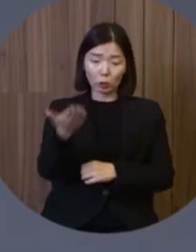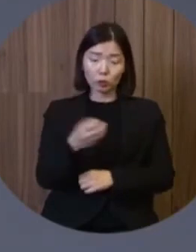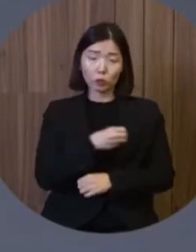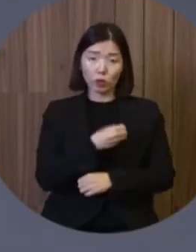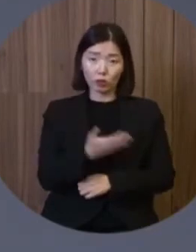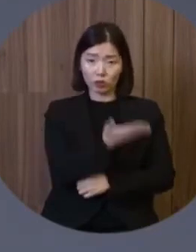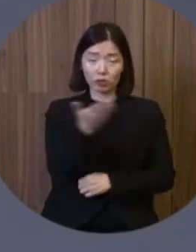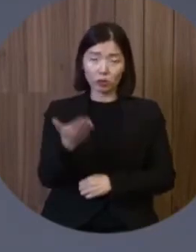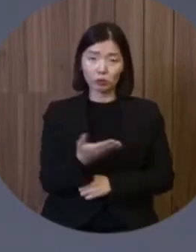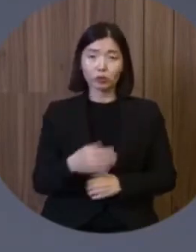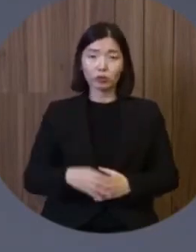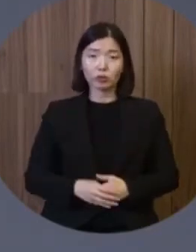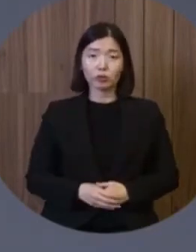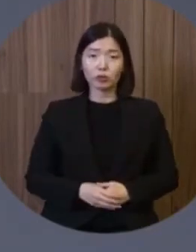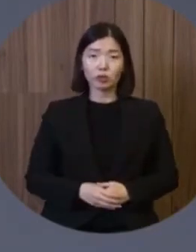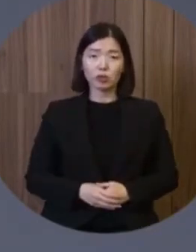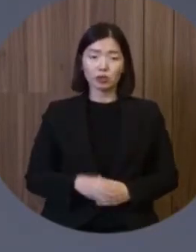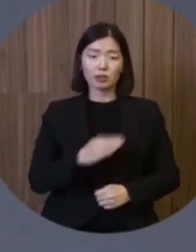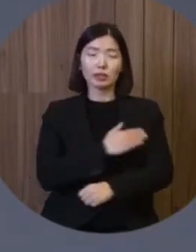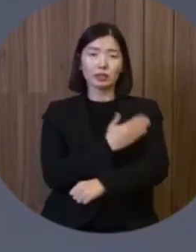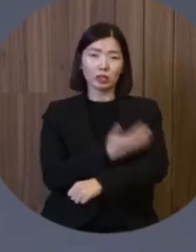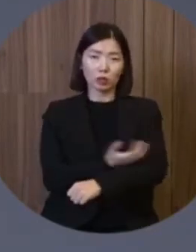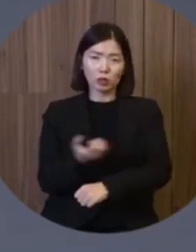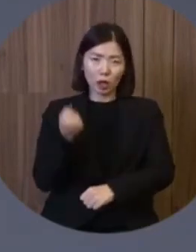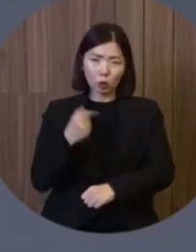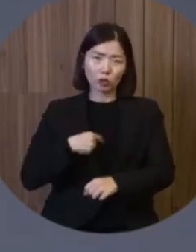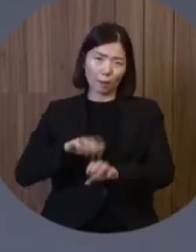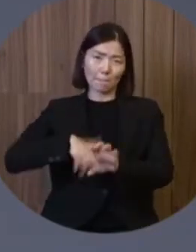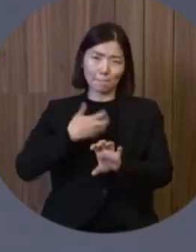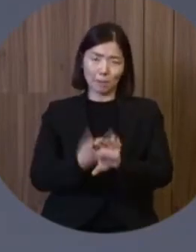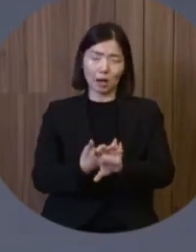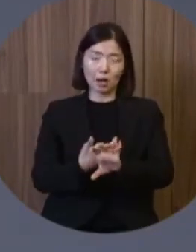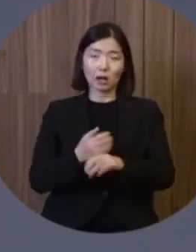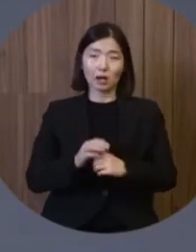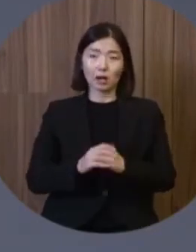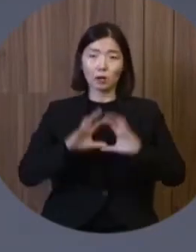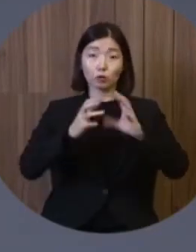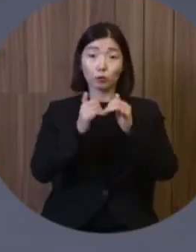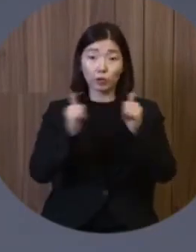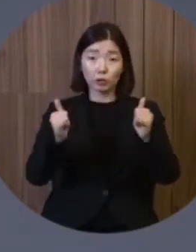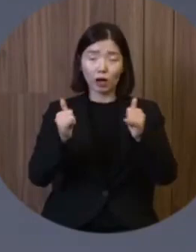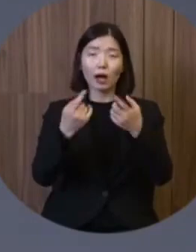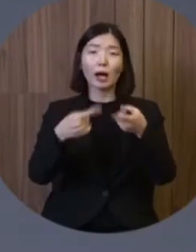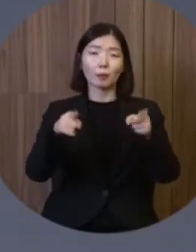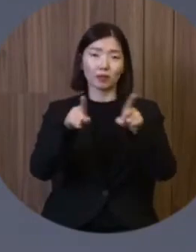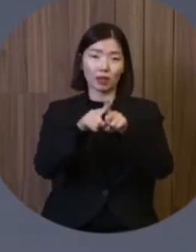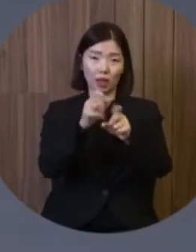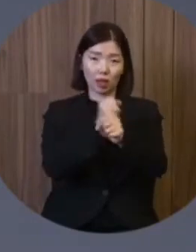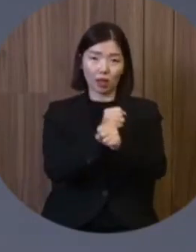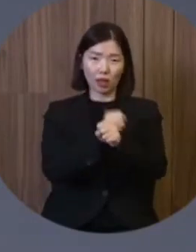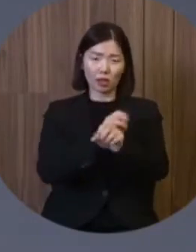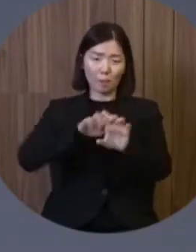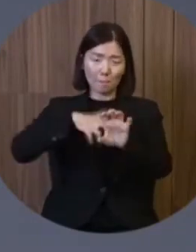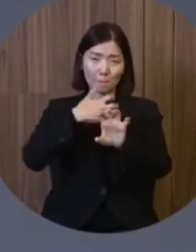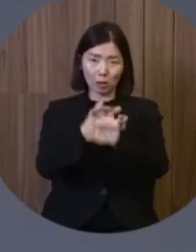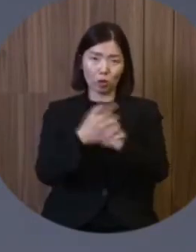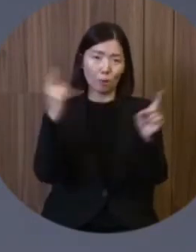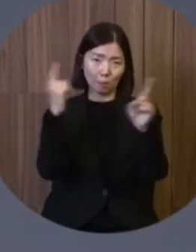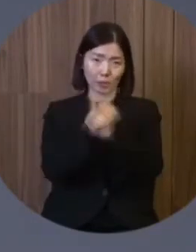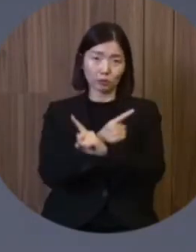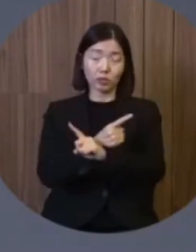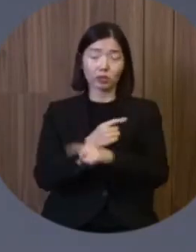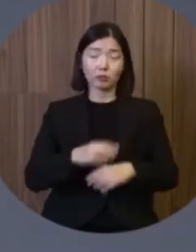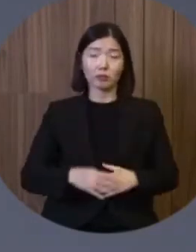동지 여러분, 유능하게 혁신하겠습니다. 국민과 함께하는 개혁으로